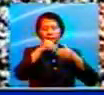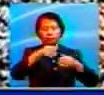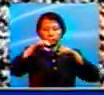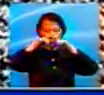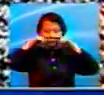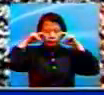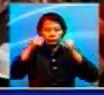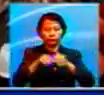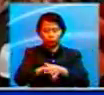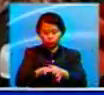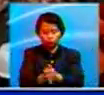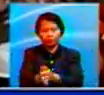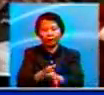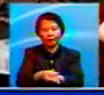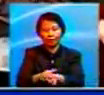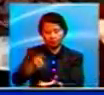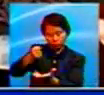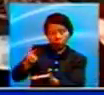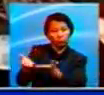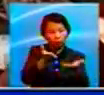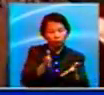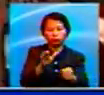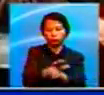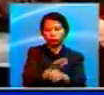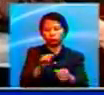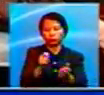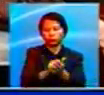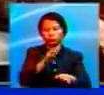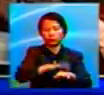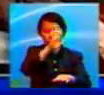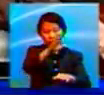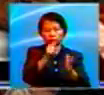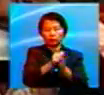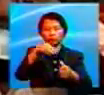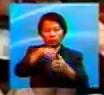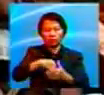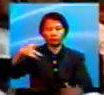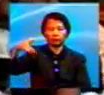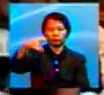dan pencuci tangan yang mencukupi semasa berada di Mekah dan dalam kapal terbang.